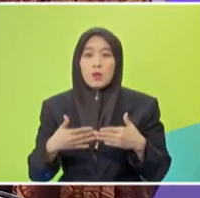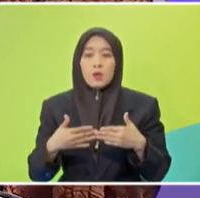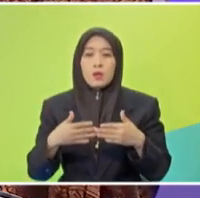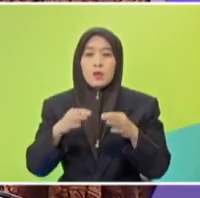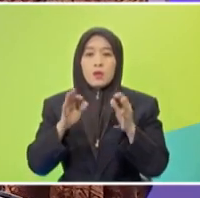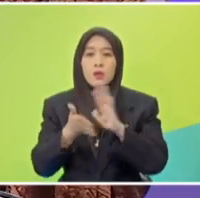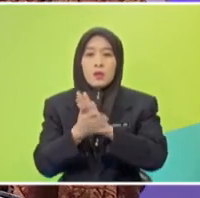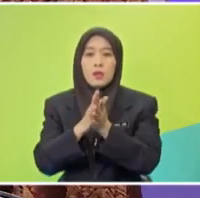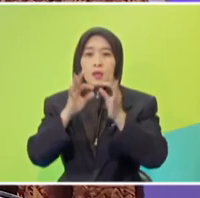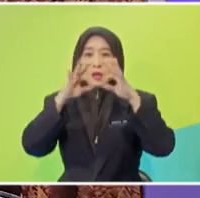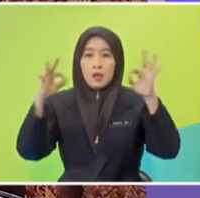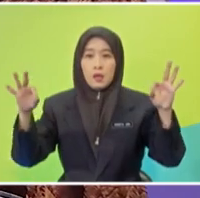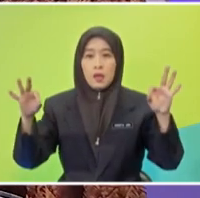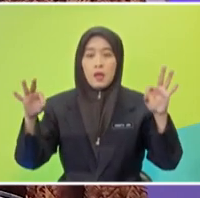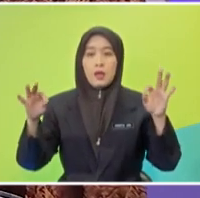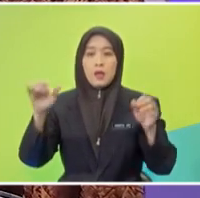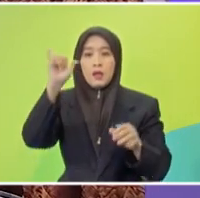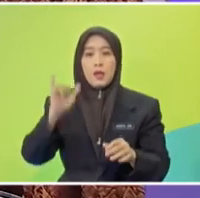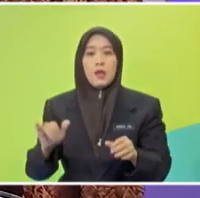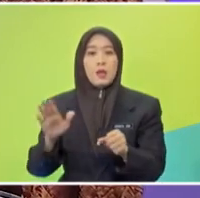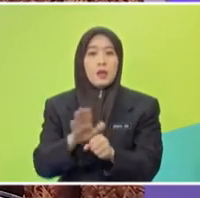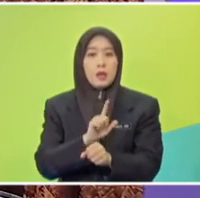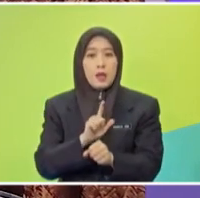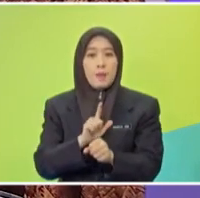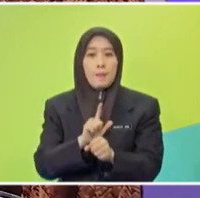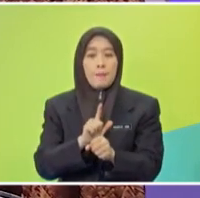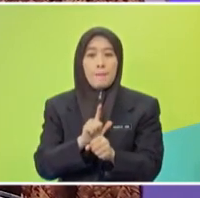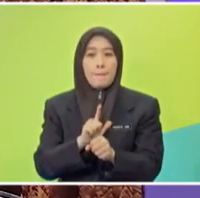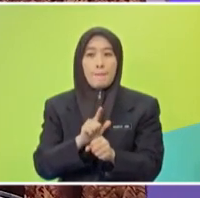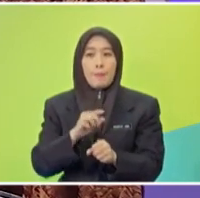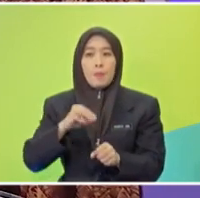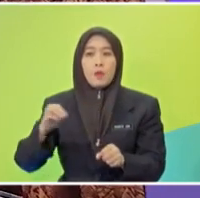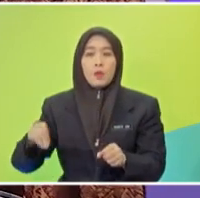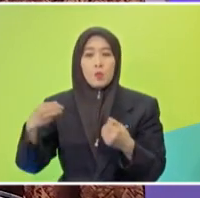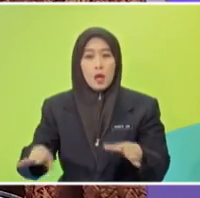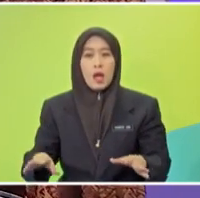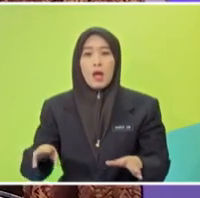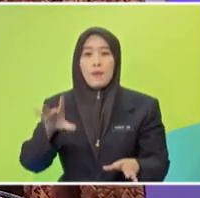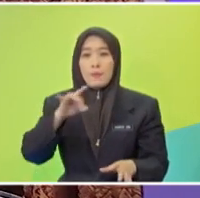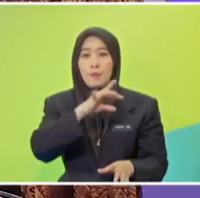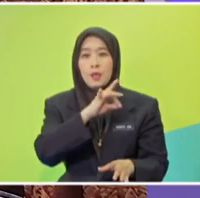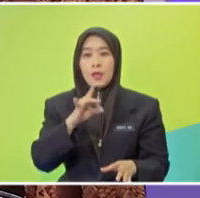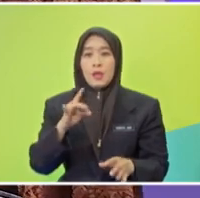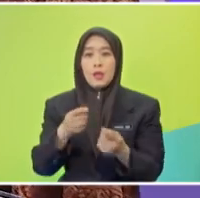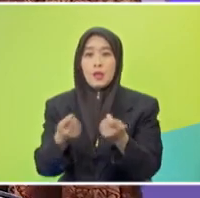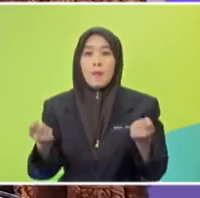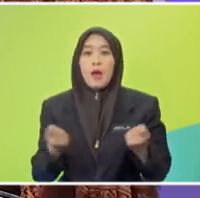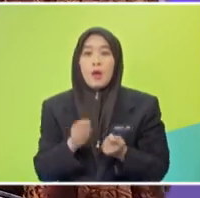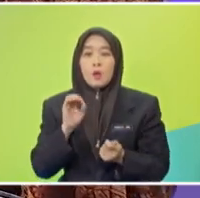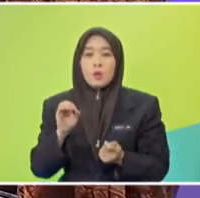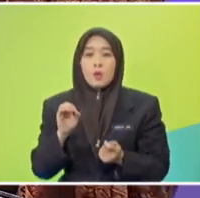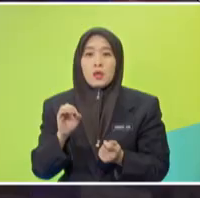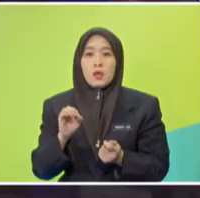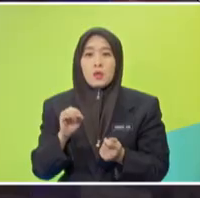seterusnya murid-murid dah pilih pun eh tempat kosong nih dengan kata hubung yang sesuai dan betul Wah